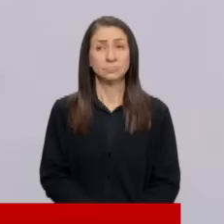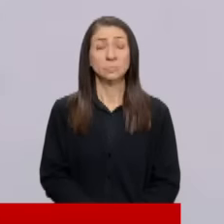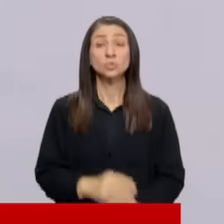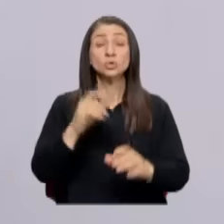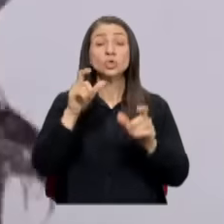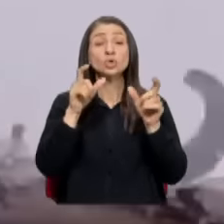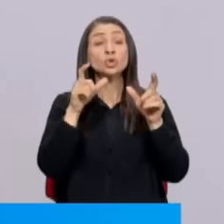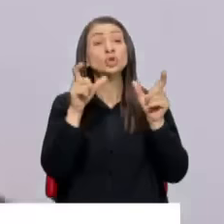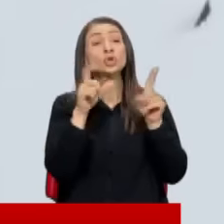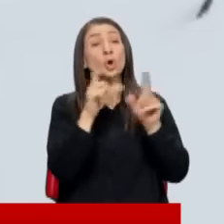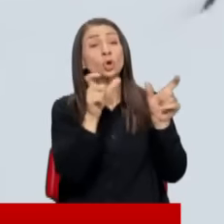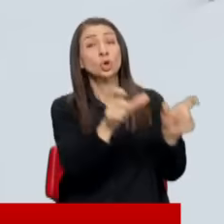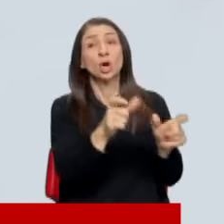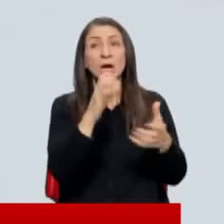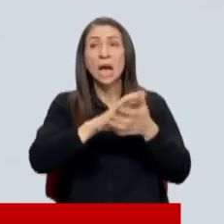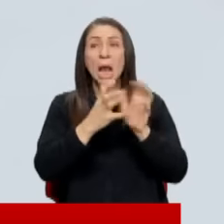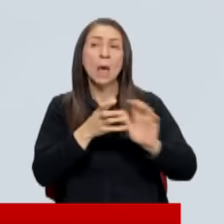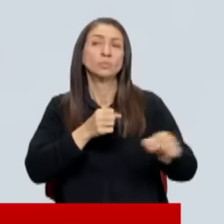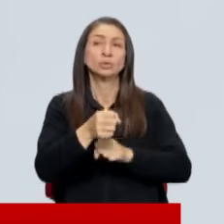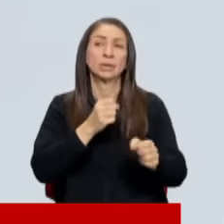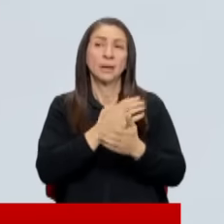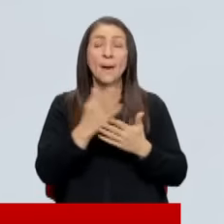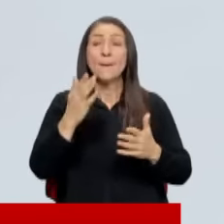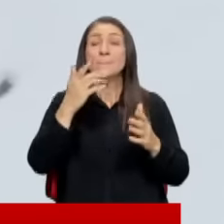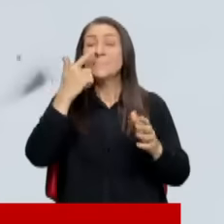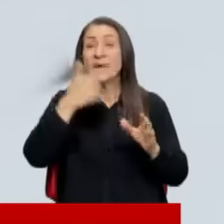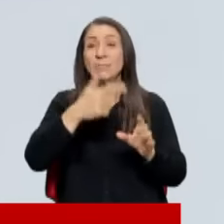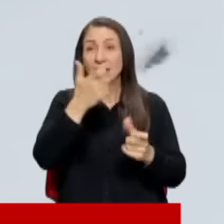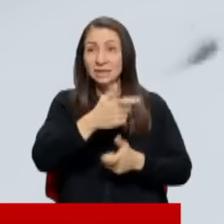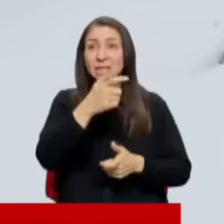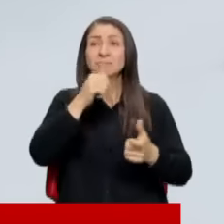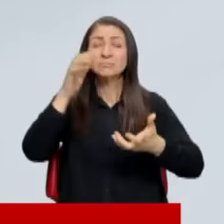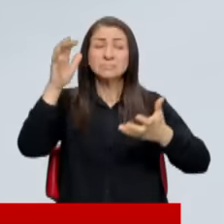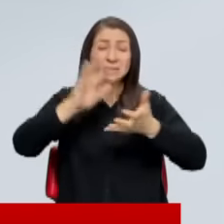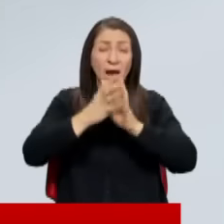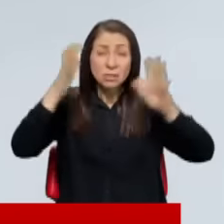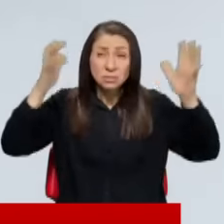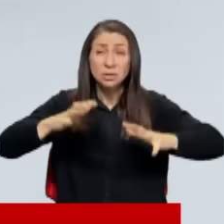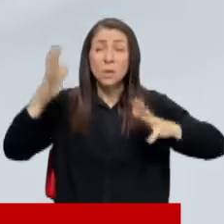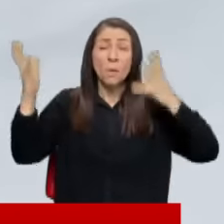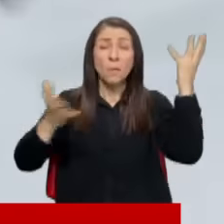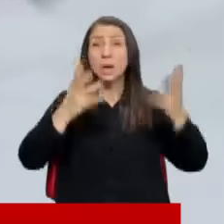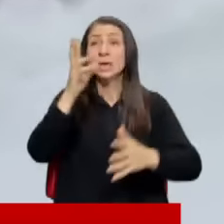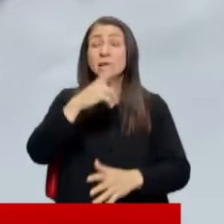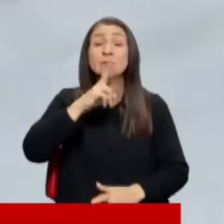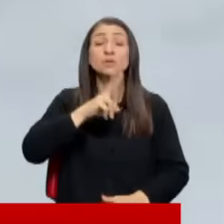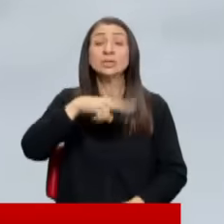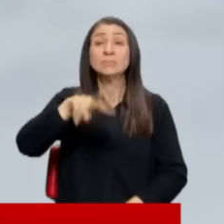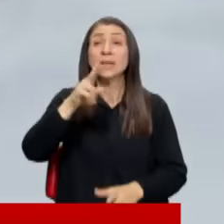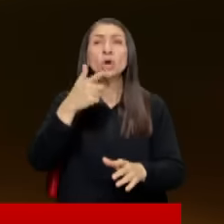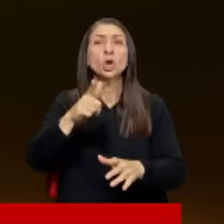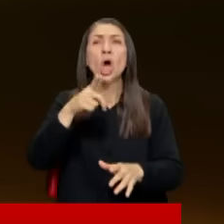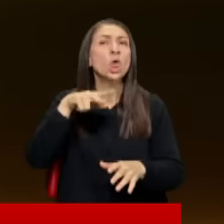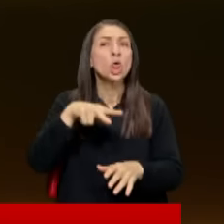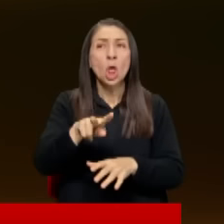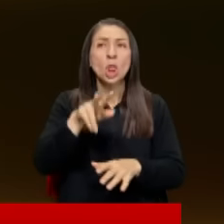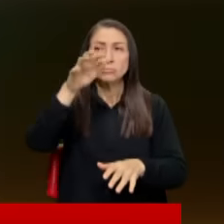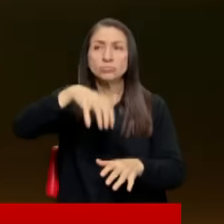Doğu illerinde ise karla mücadele devam ediyor. Batman'da kar ve tipi nedeniyle kapanan 227 köy yolu ulaşıma açıldı.